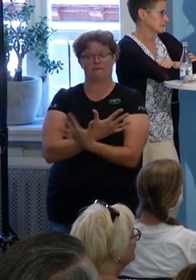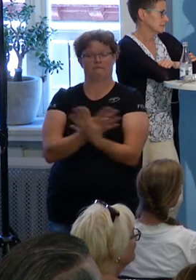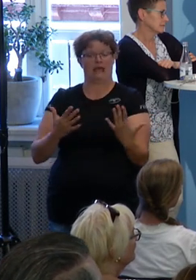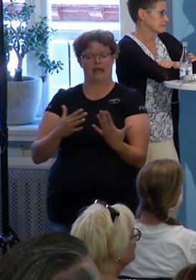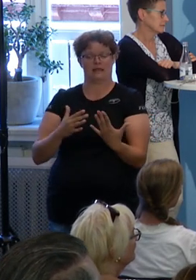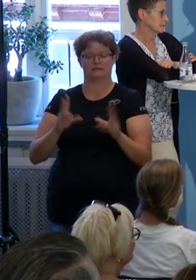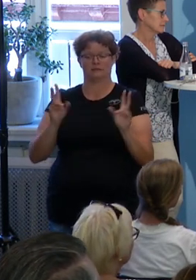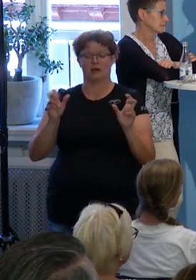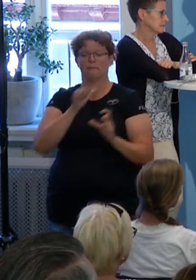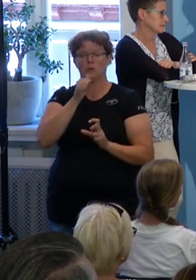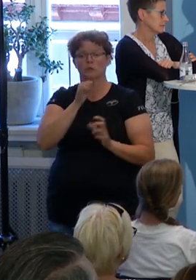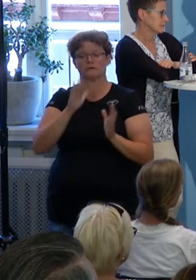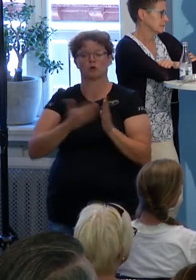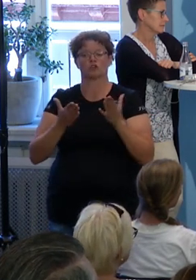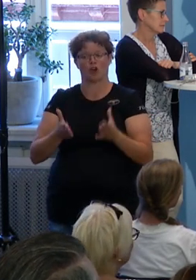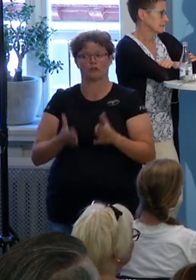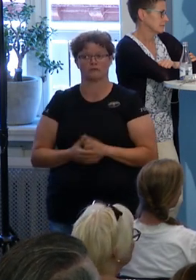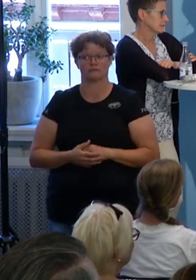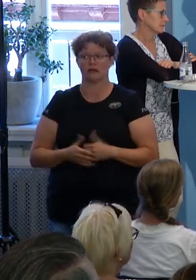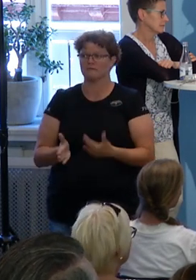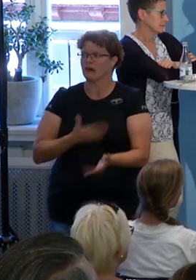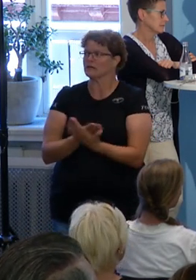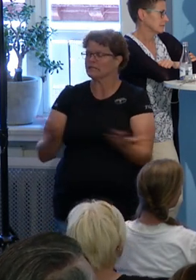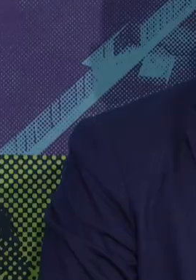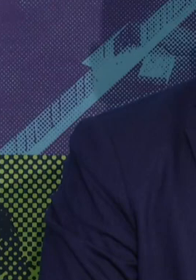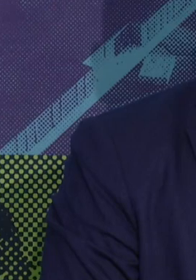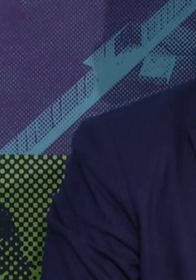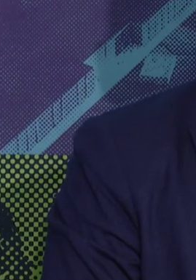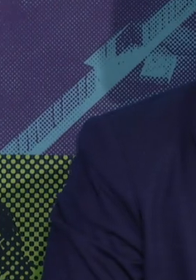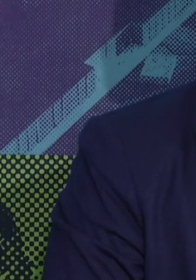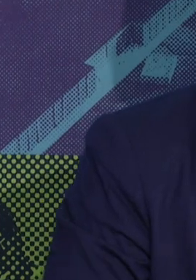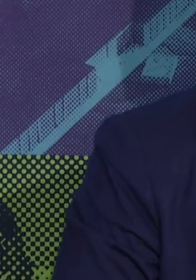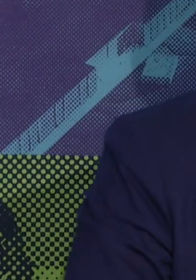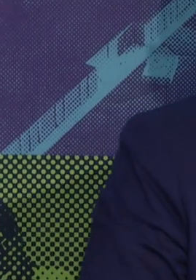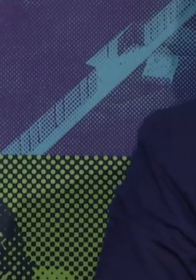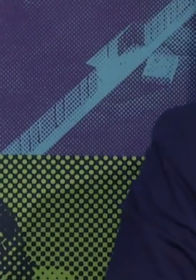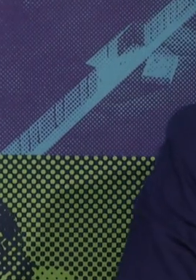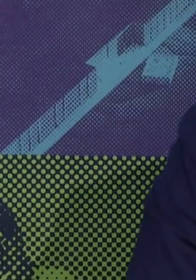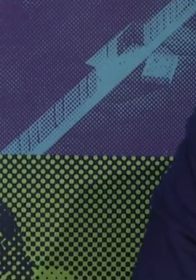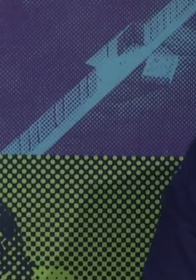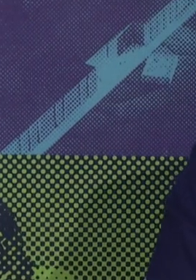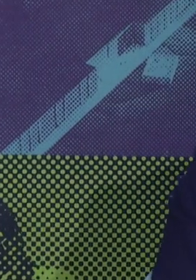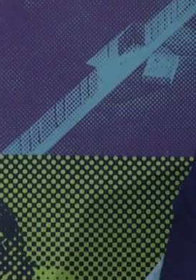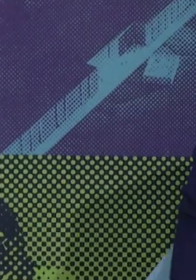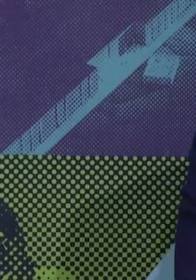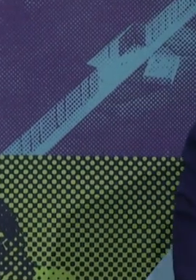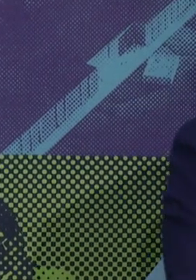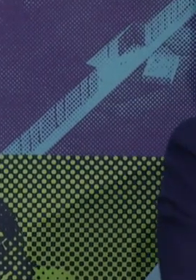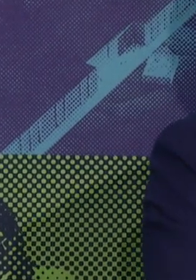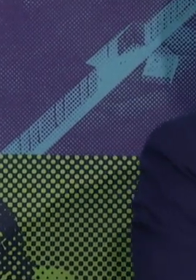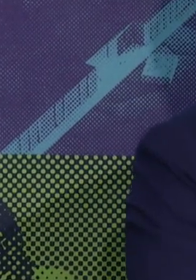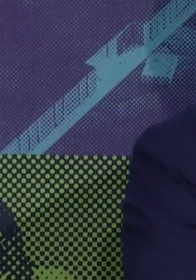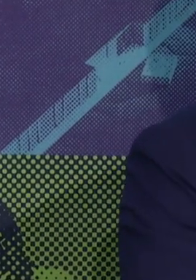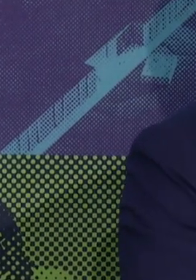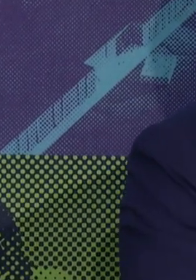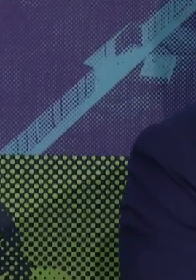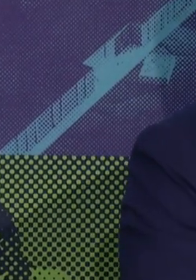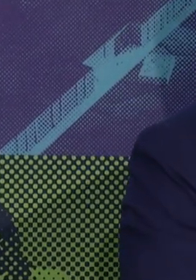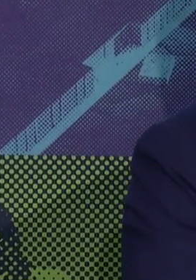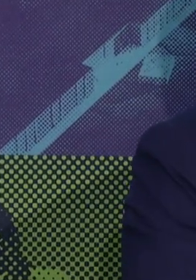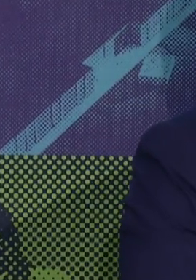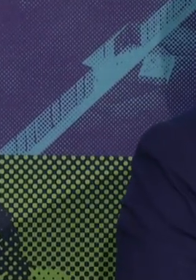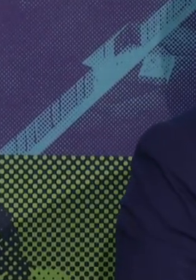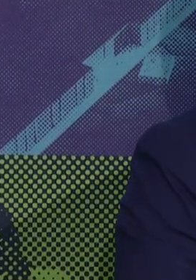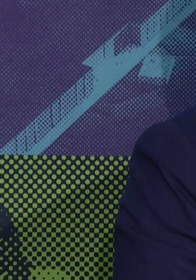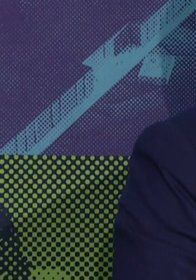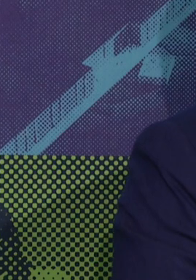buset från gatorna. Mm. Varför görs inte det? Ja, först så ska jag kanske säga att det vi gjorde med vapenlagen och som vi